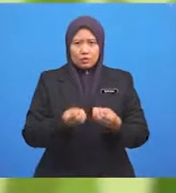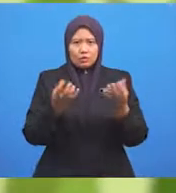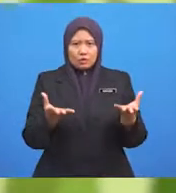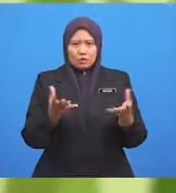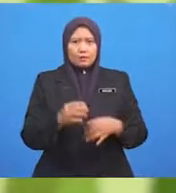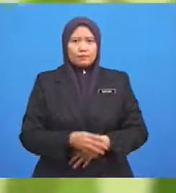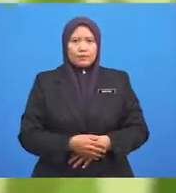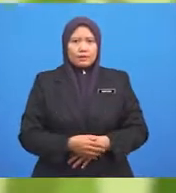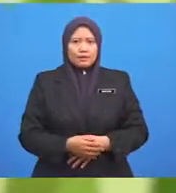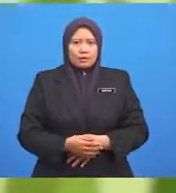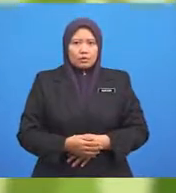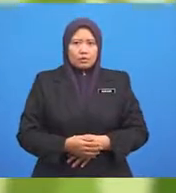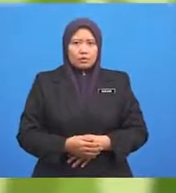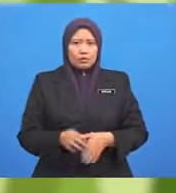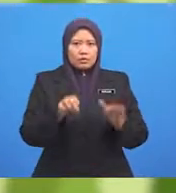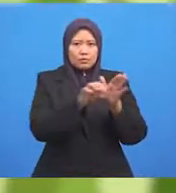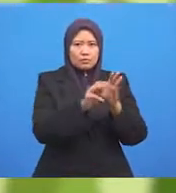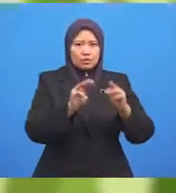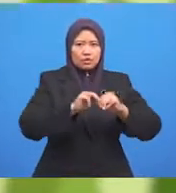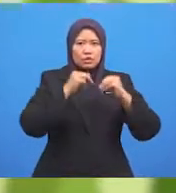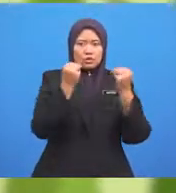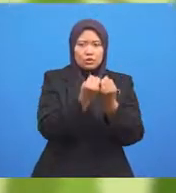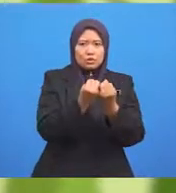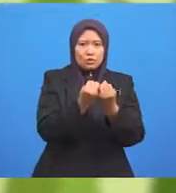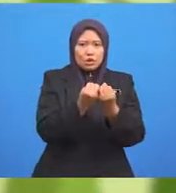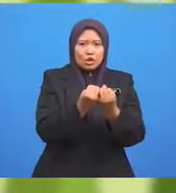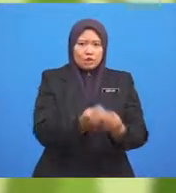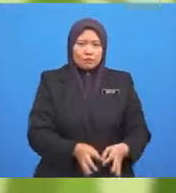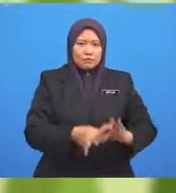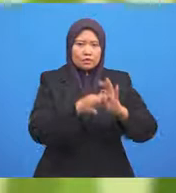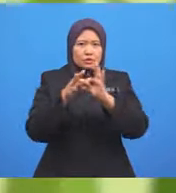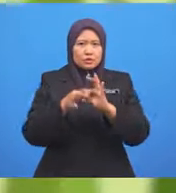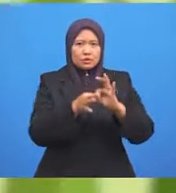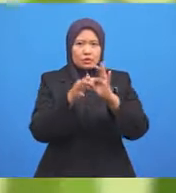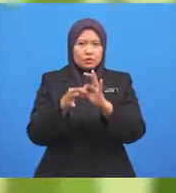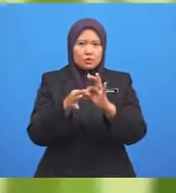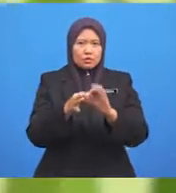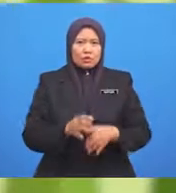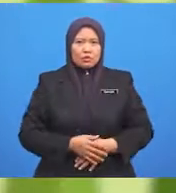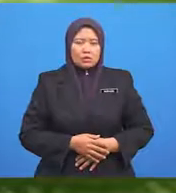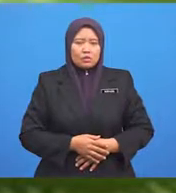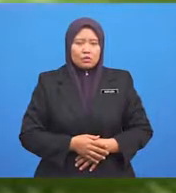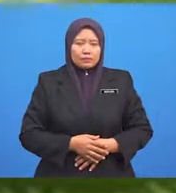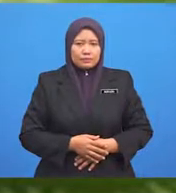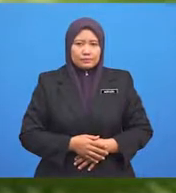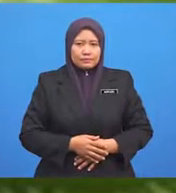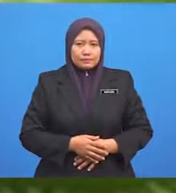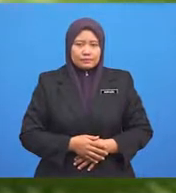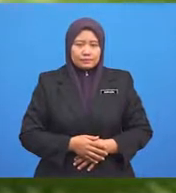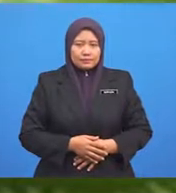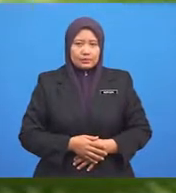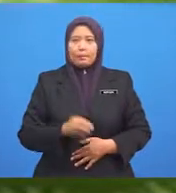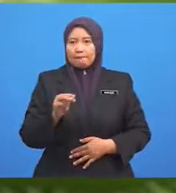bermuafakat. Hubungan yang kukuh sesama anggota masyarakat menjadikannya kuat. Baiklah